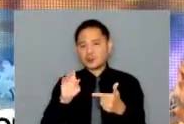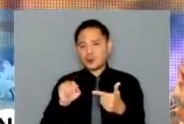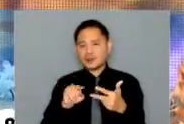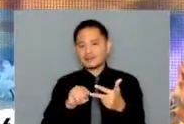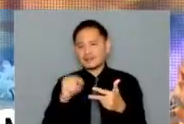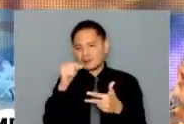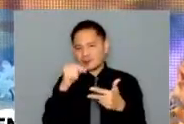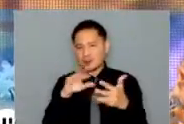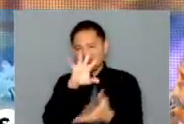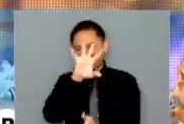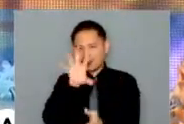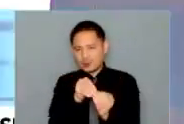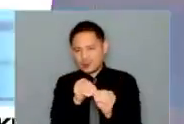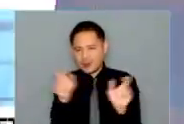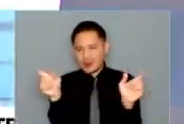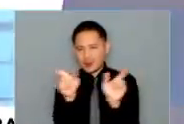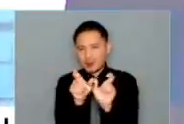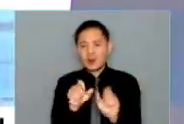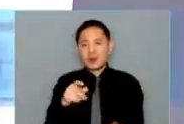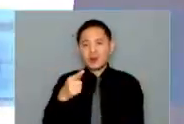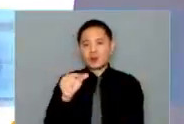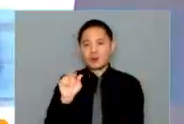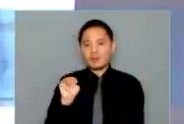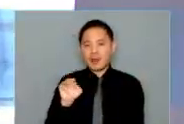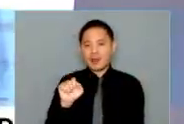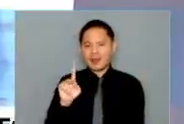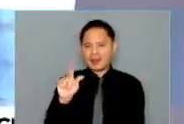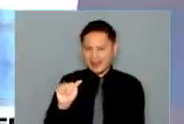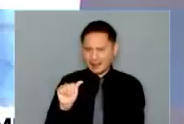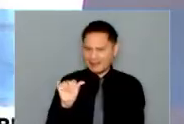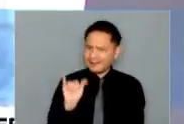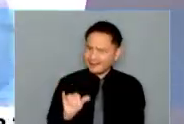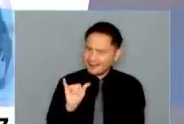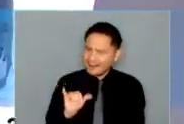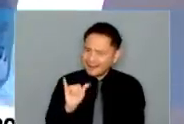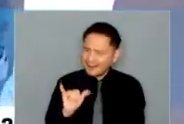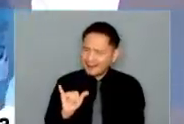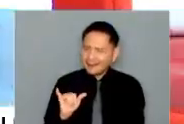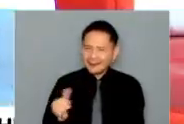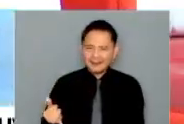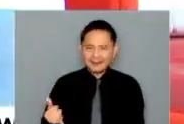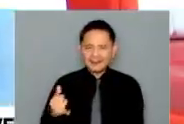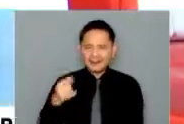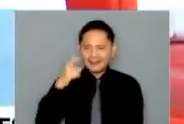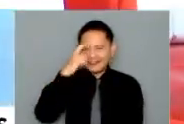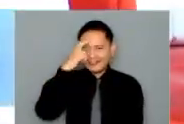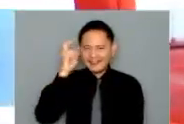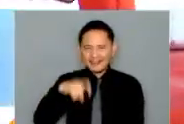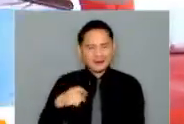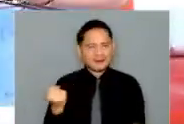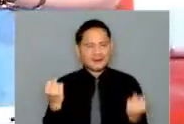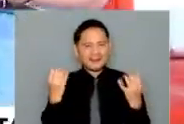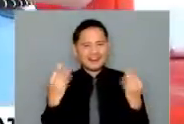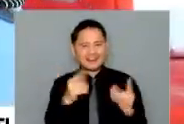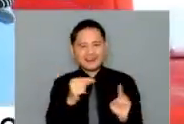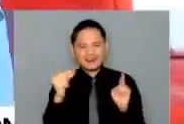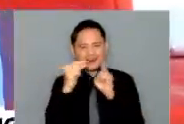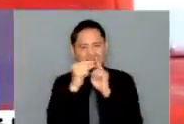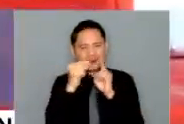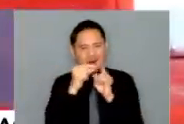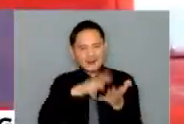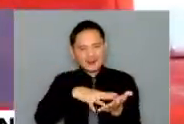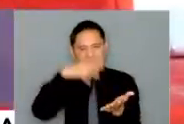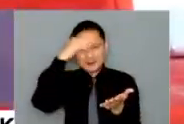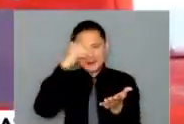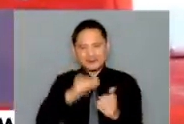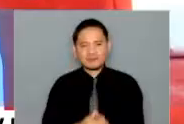like gumoka. Gumoka! Na yan, alam mo, ang dami ba ako ng mommy chiki ko late? Nakano eh, yung bibingka na ano